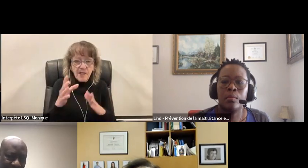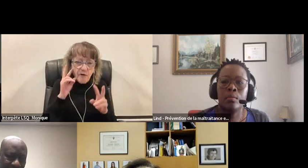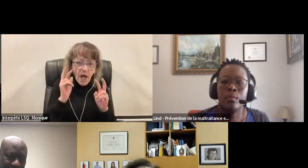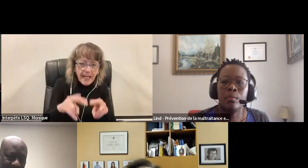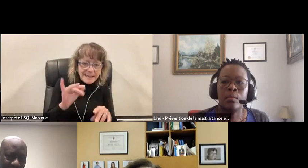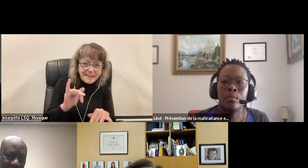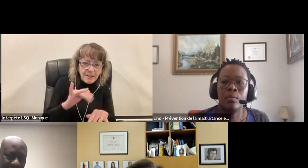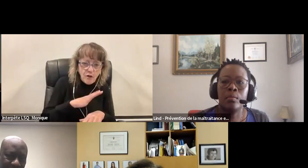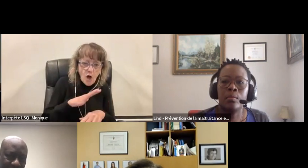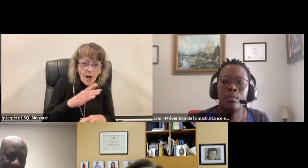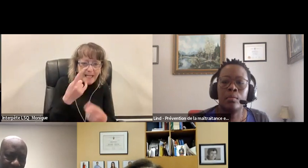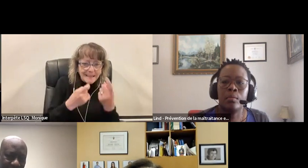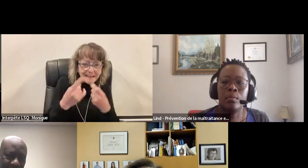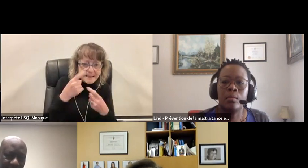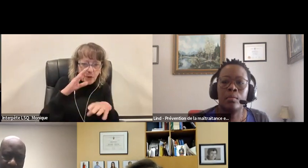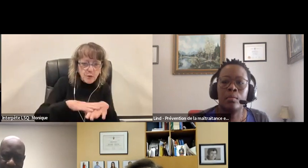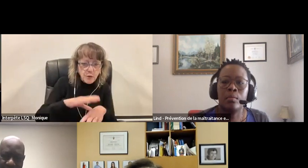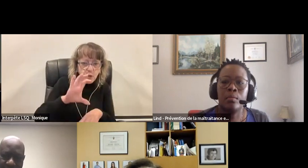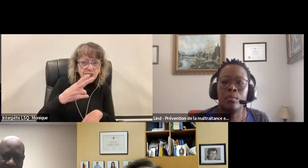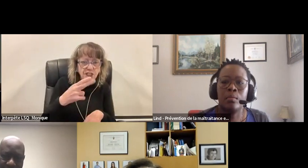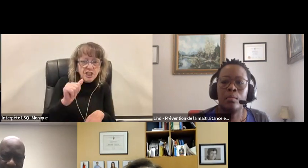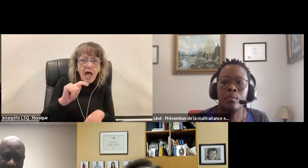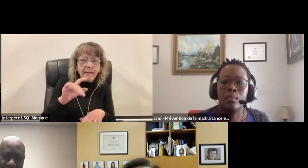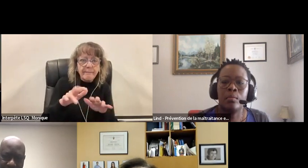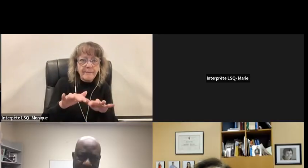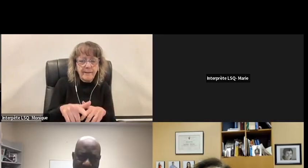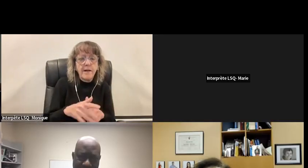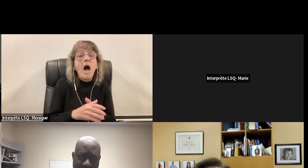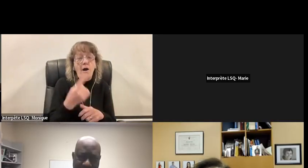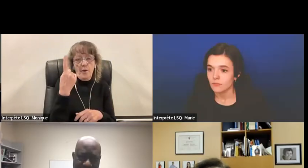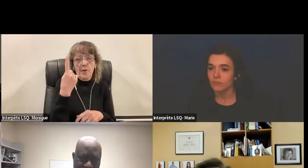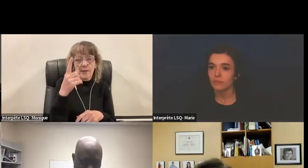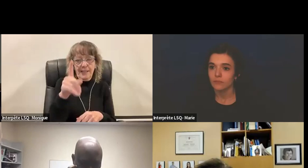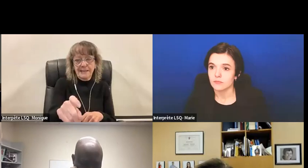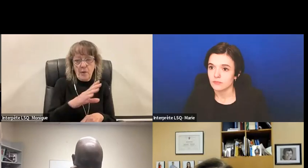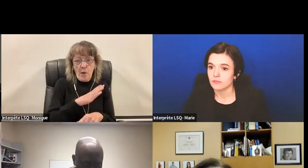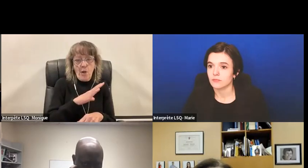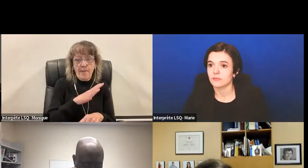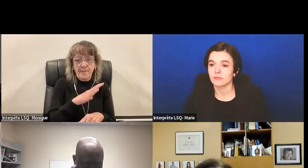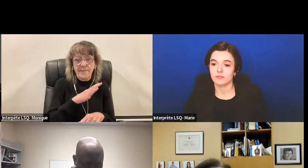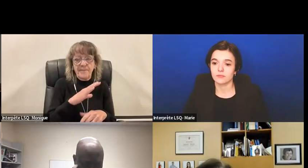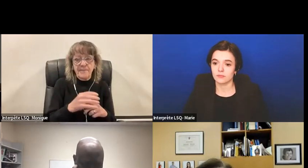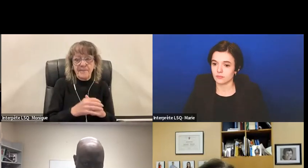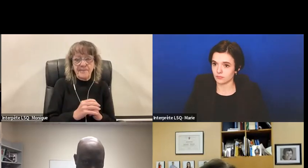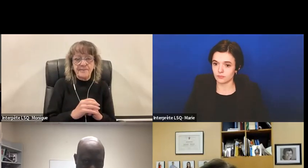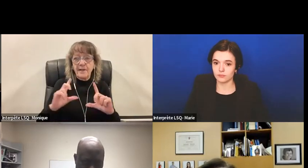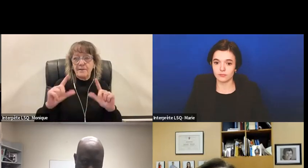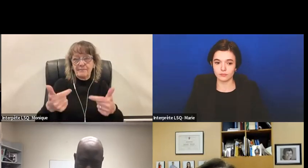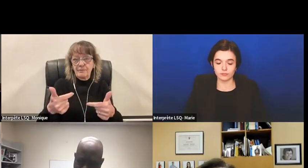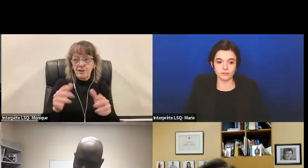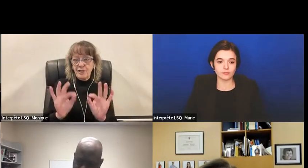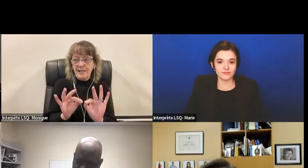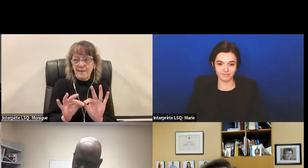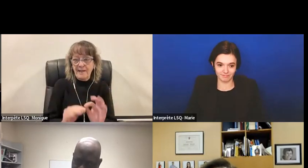a des questions qui sont rentrées. Nous avons quelques commentaires. Ah, en voilà une. Nous avons un étudiant en travail social au programme